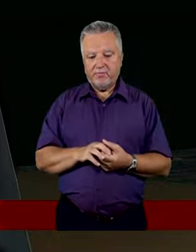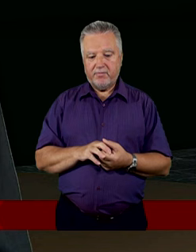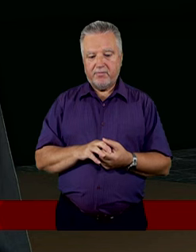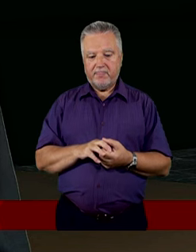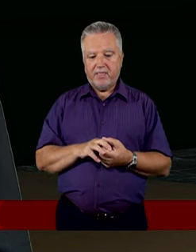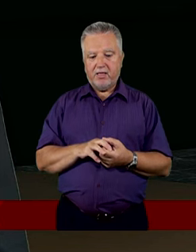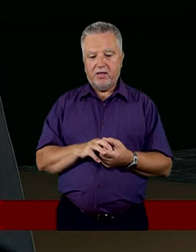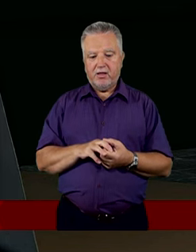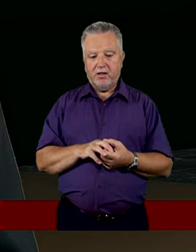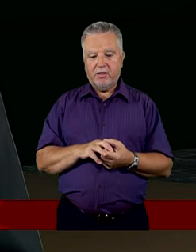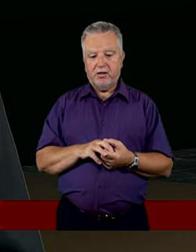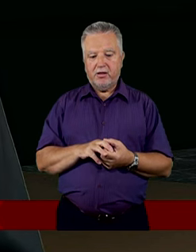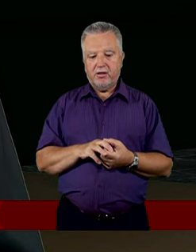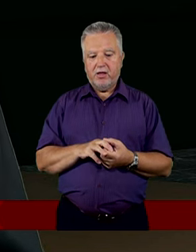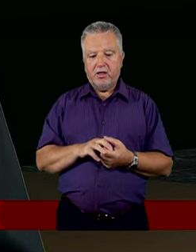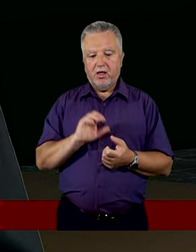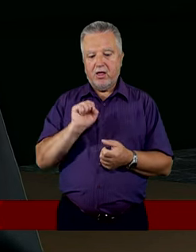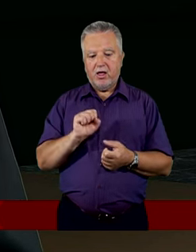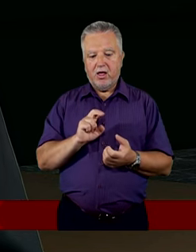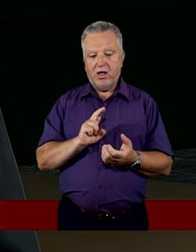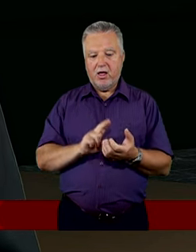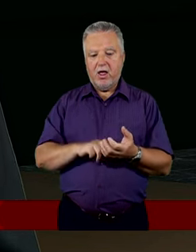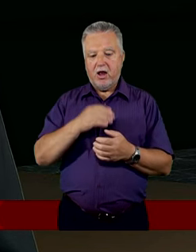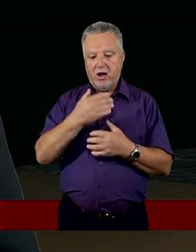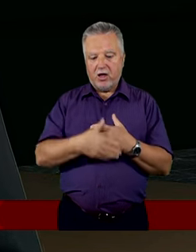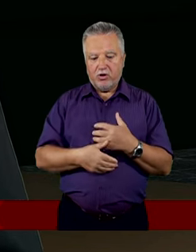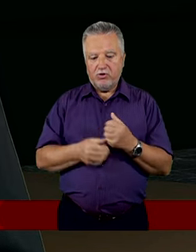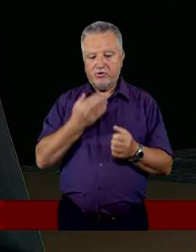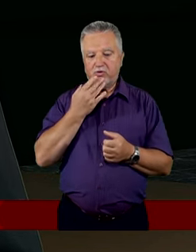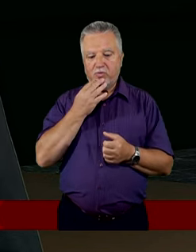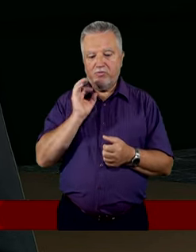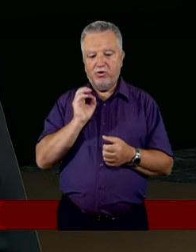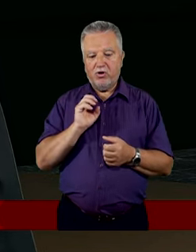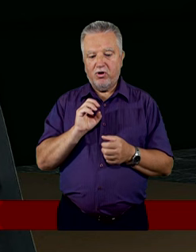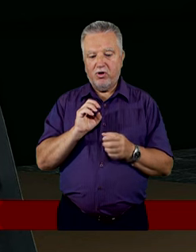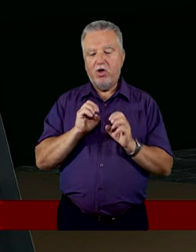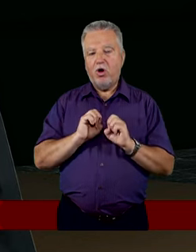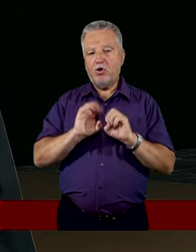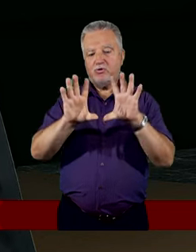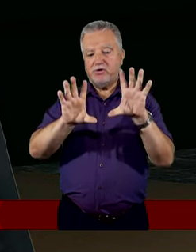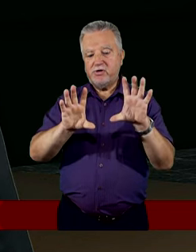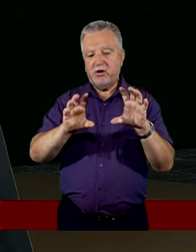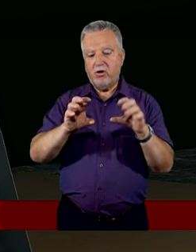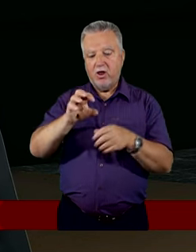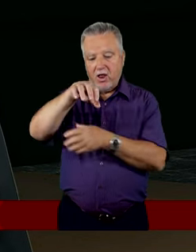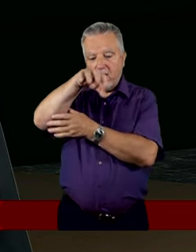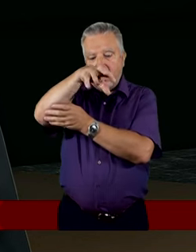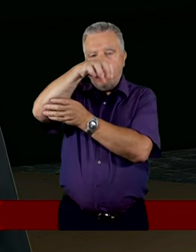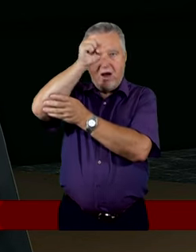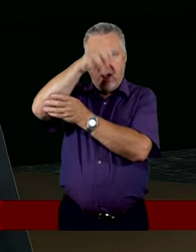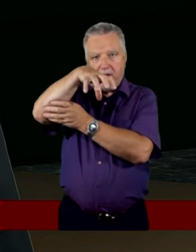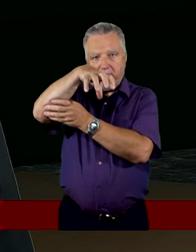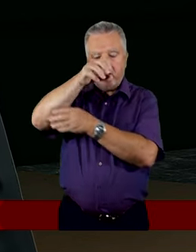jakby na samym końcu takie jakby rozliczenie, też mówiące o świeceniu i o lampach, ale to taki jakby czysty zbieg okoliczności, ale